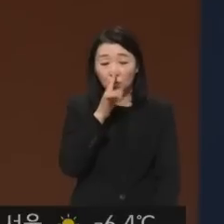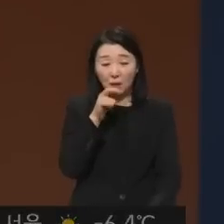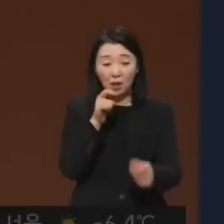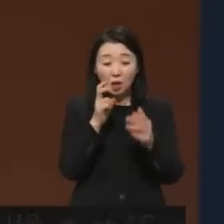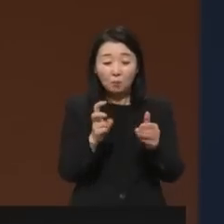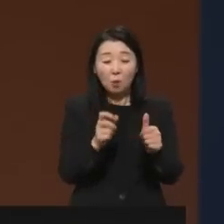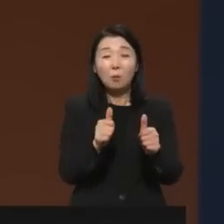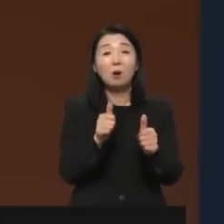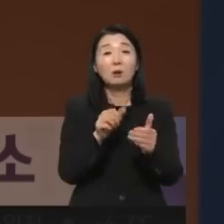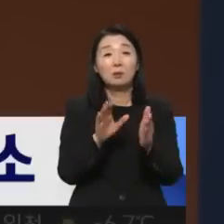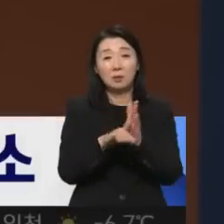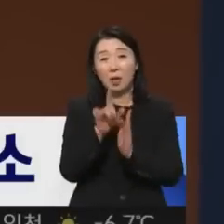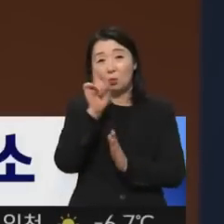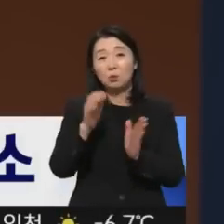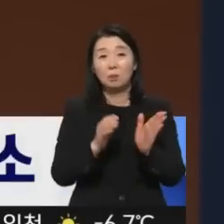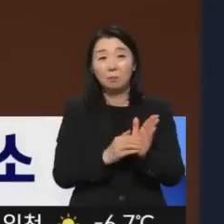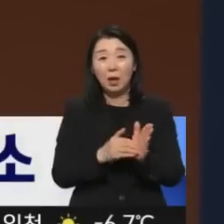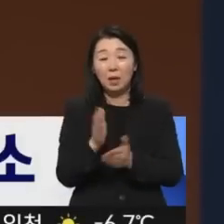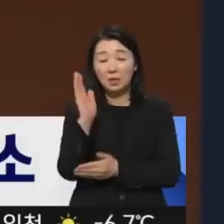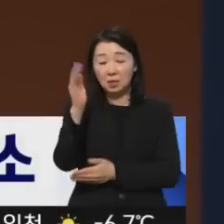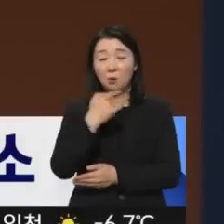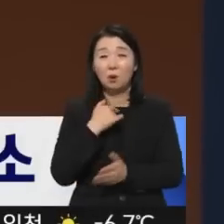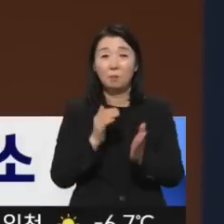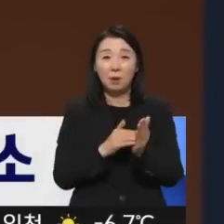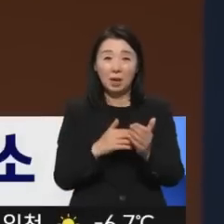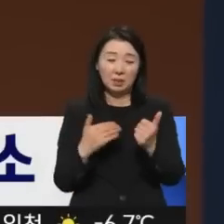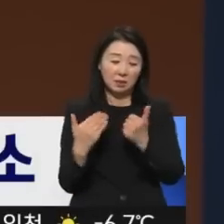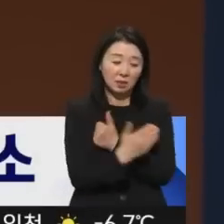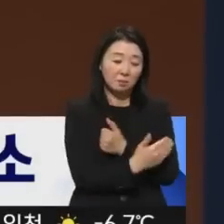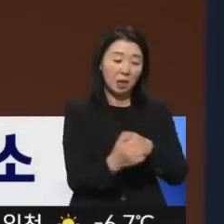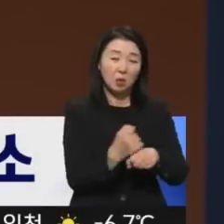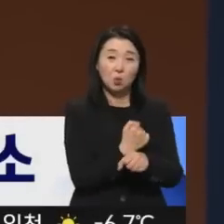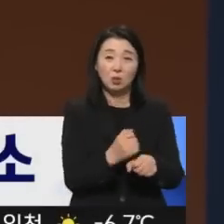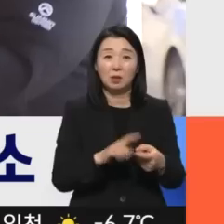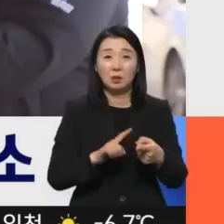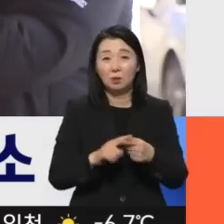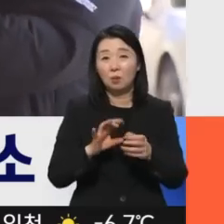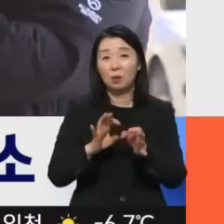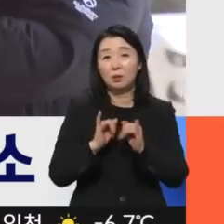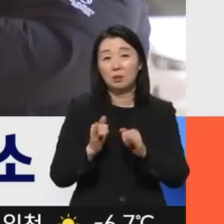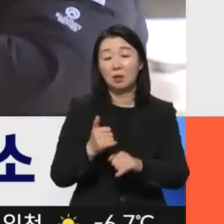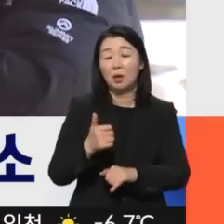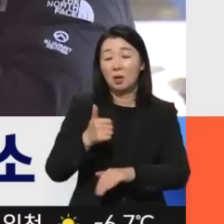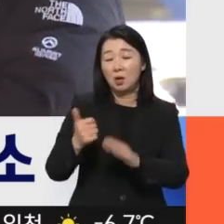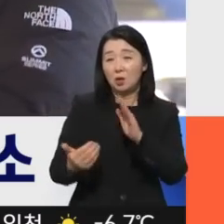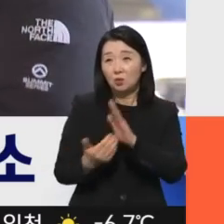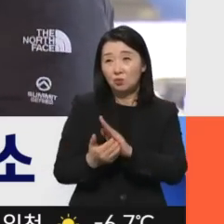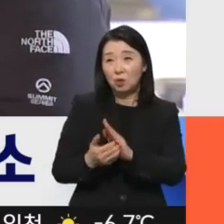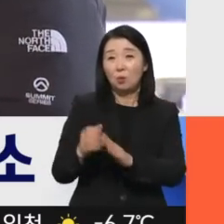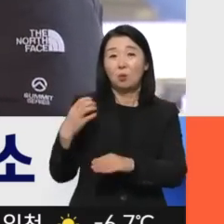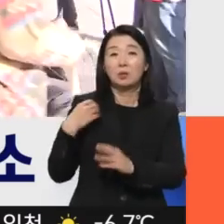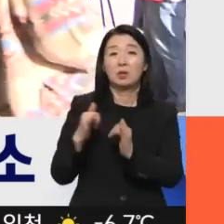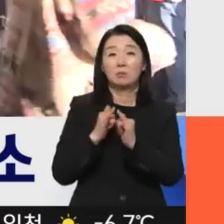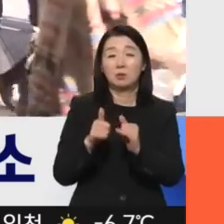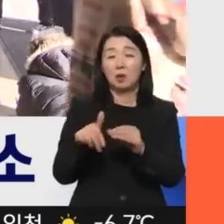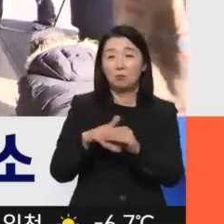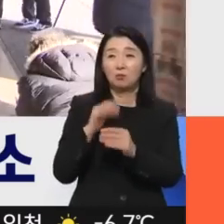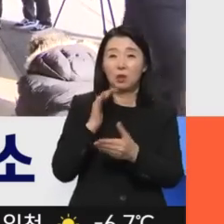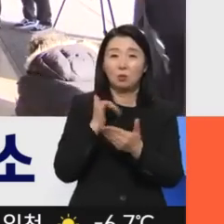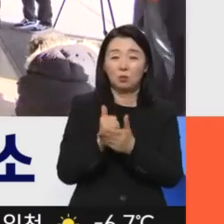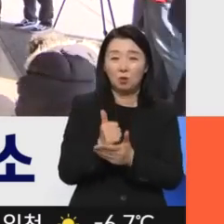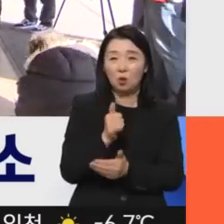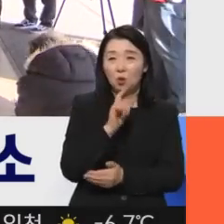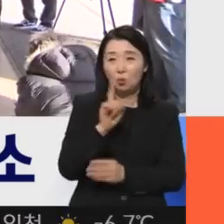이 기자회견도 했습니다. 여기서 은폐와 조작의 현실에 관련자들과 최고 책임자였던 문재인 전 대통령의 고소장을